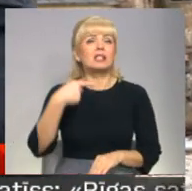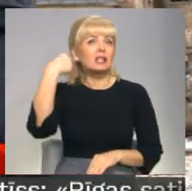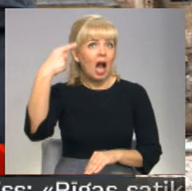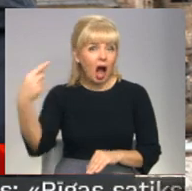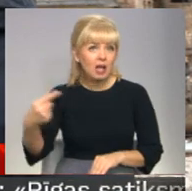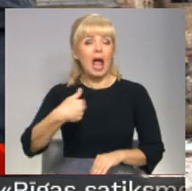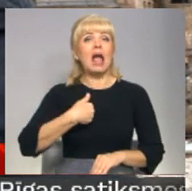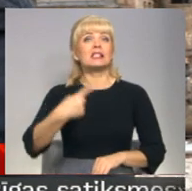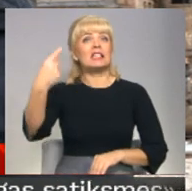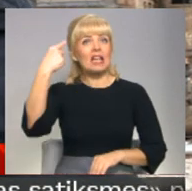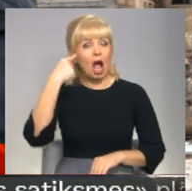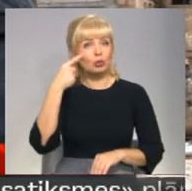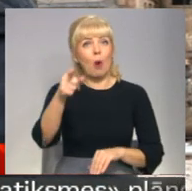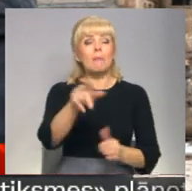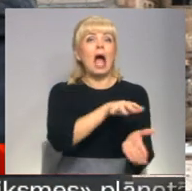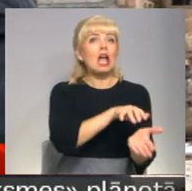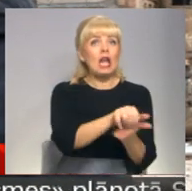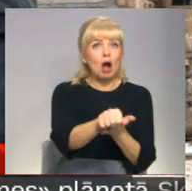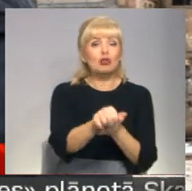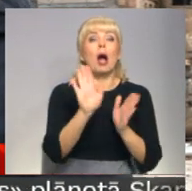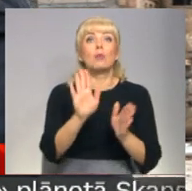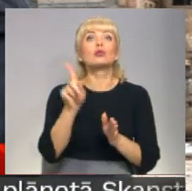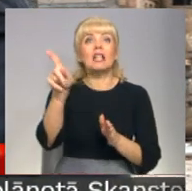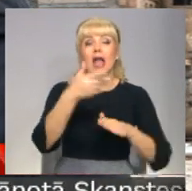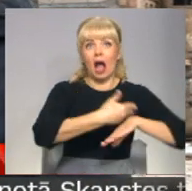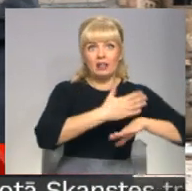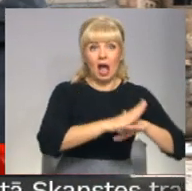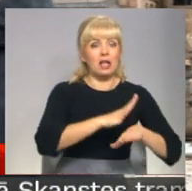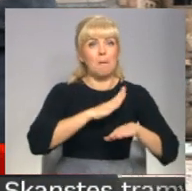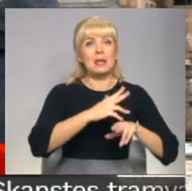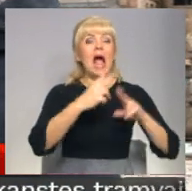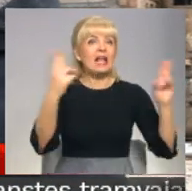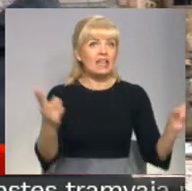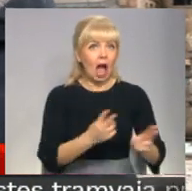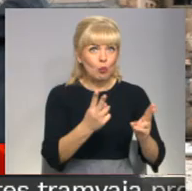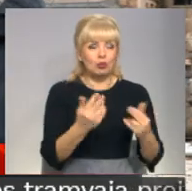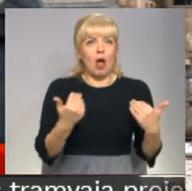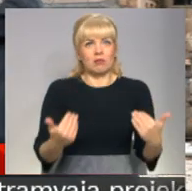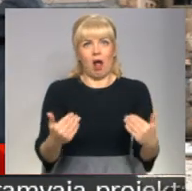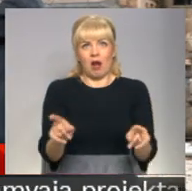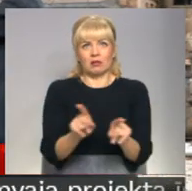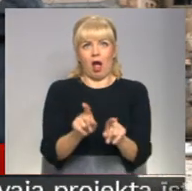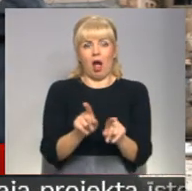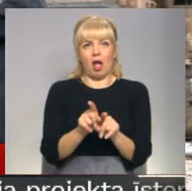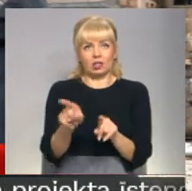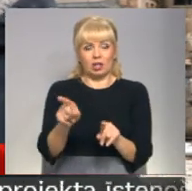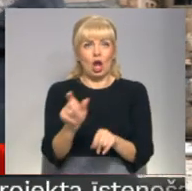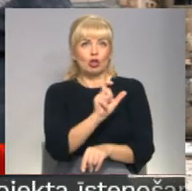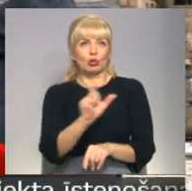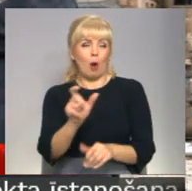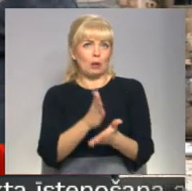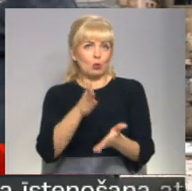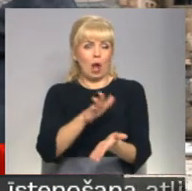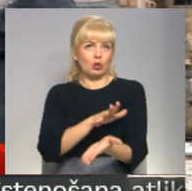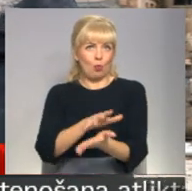biju iedomājies, ka tā jaukšana notiks tikai tajā daļā, kur ir degusi. Un šobrīd tiek nojaukta arī tā daļa,